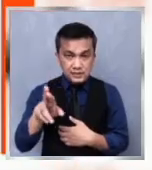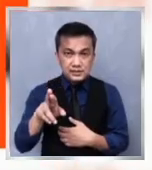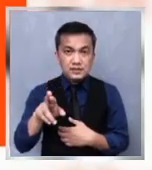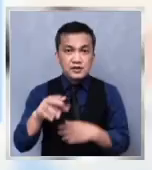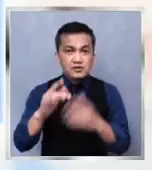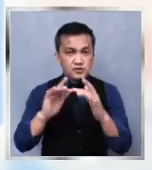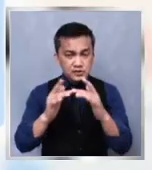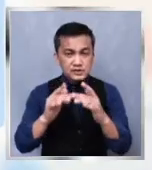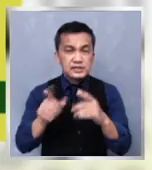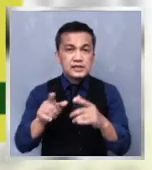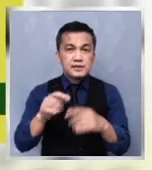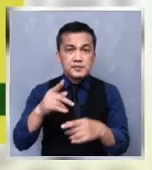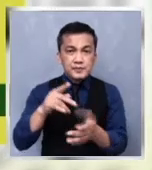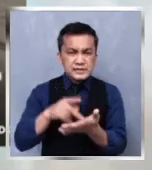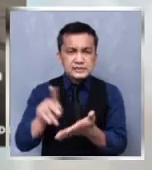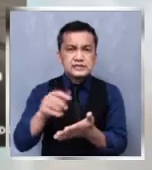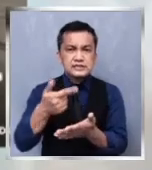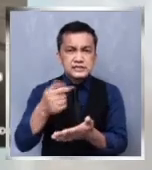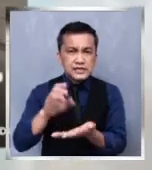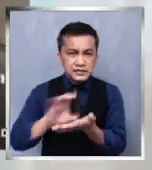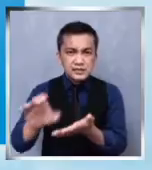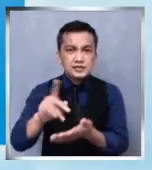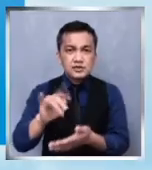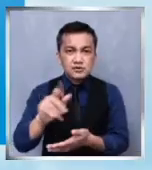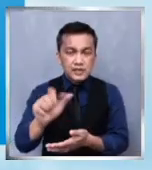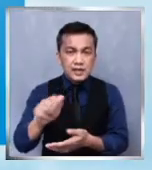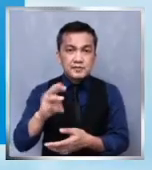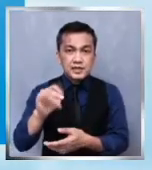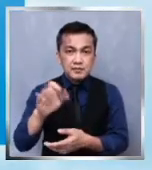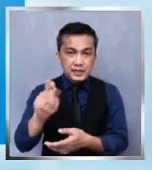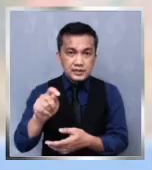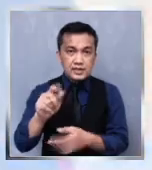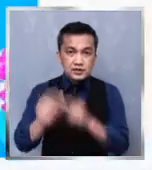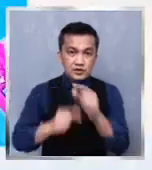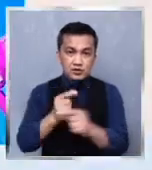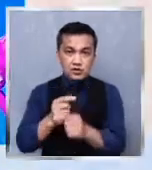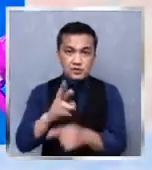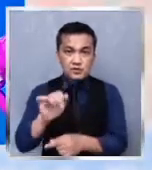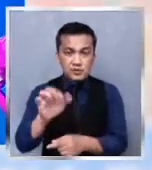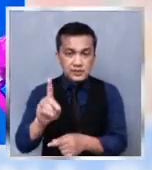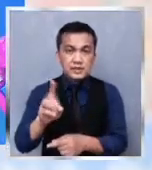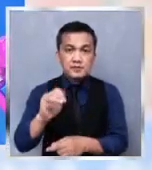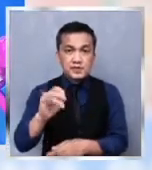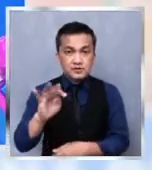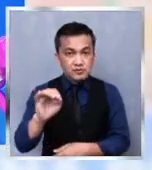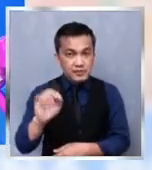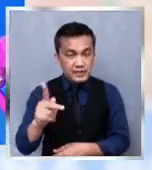PayMaya, Shopee, Zalora, Megamart, Globe Reward, Metrobank Credit Card at Lazada.